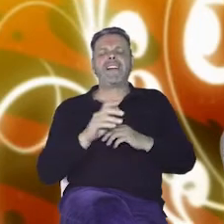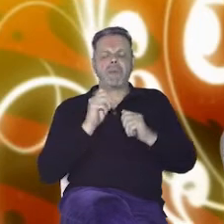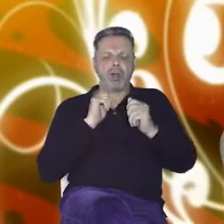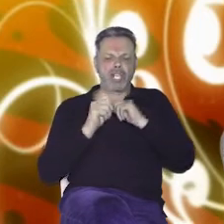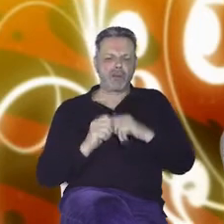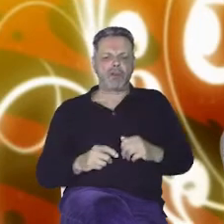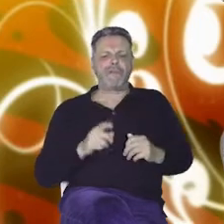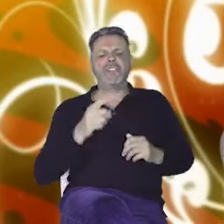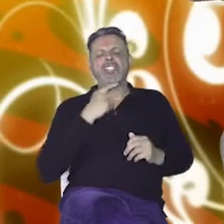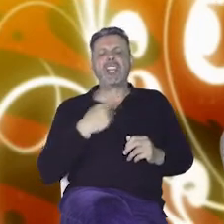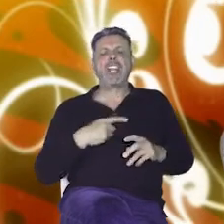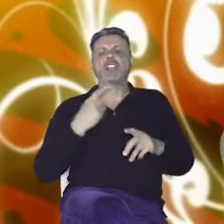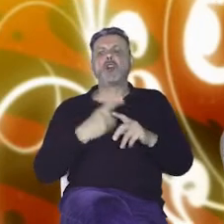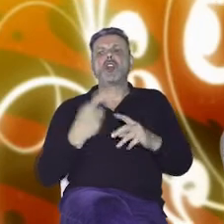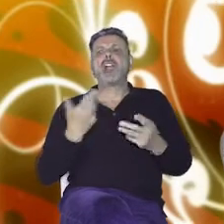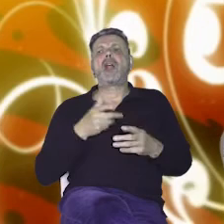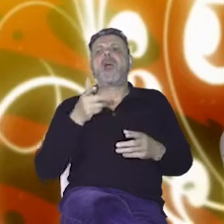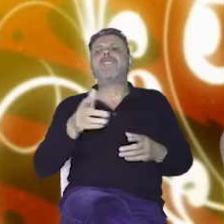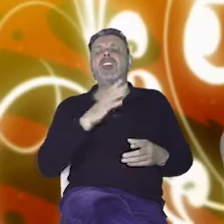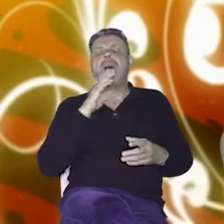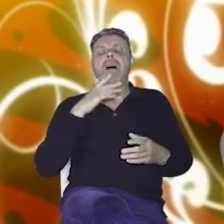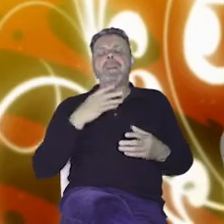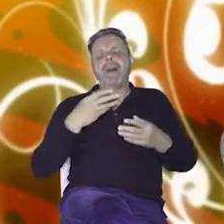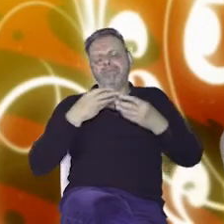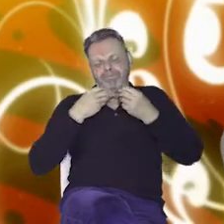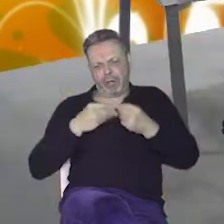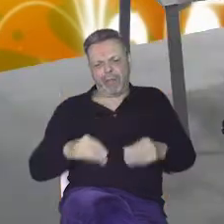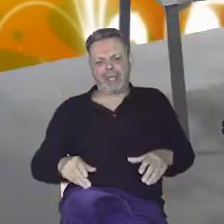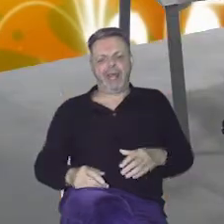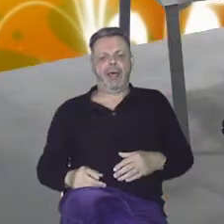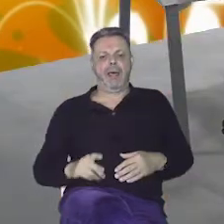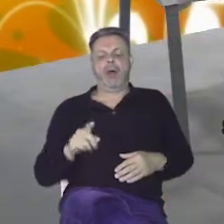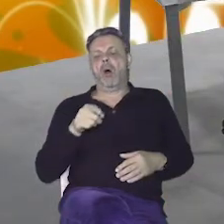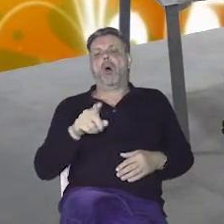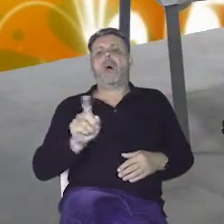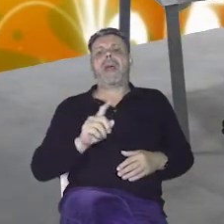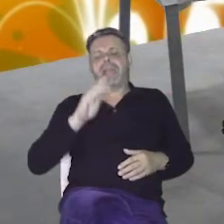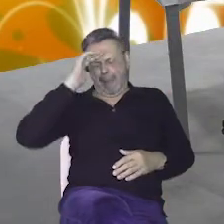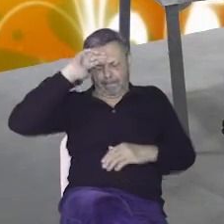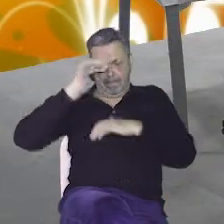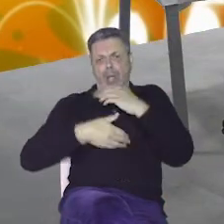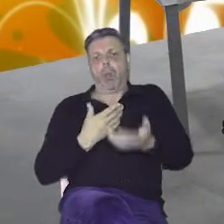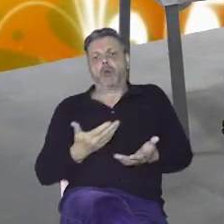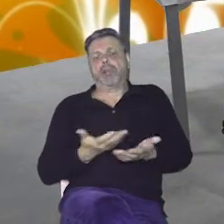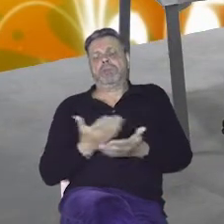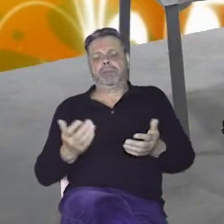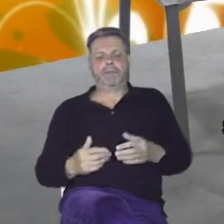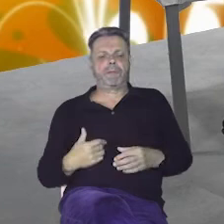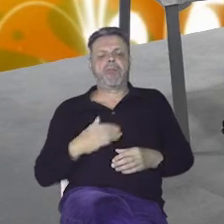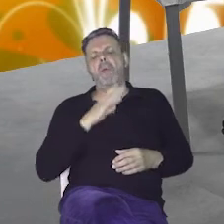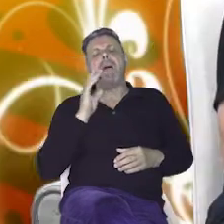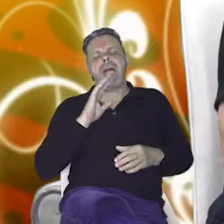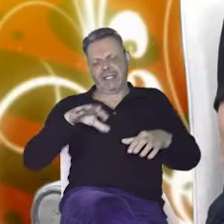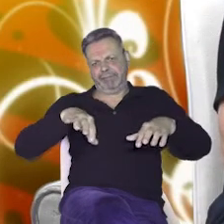točno kako je vaša mama propadala. Jer ona nije preko noći Da, gledajte, mojoj majci je